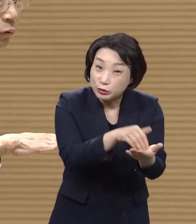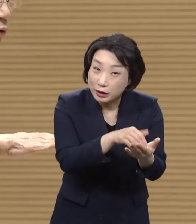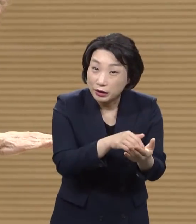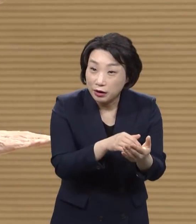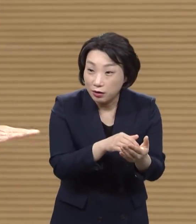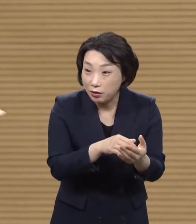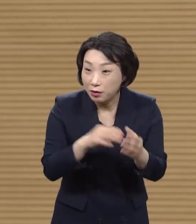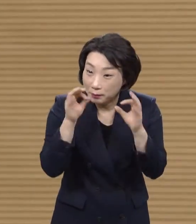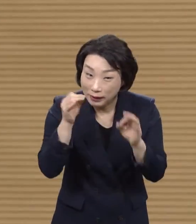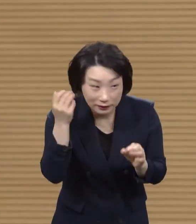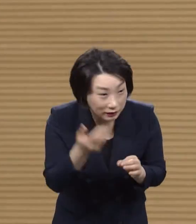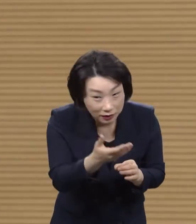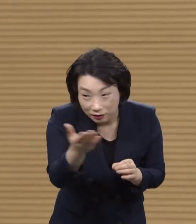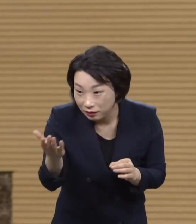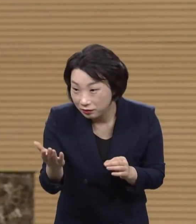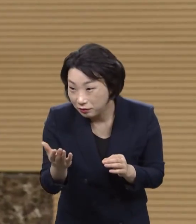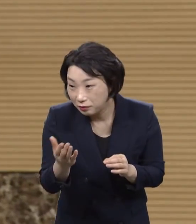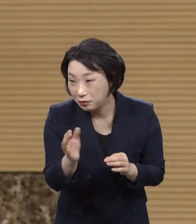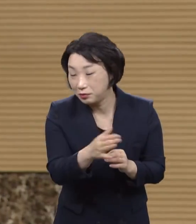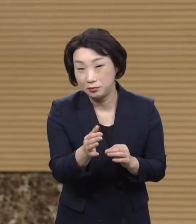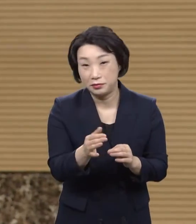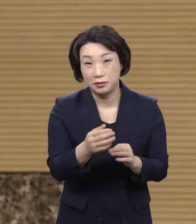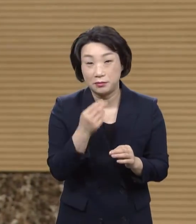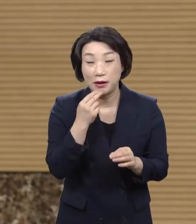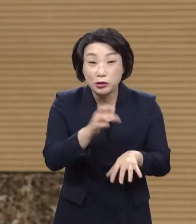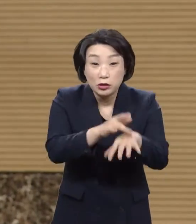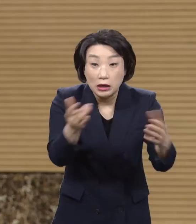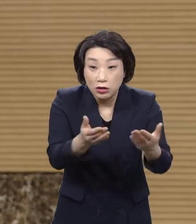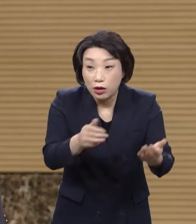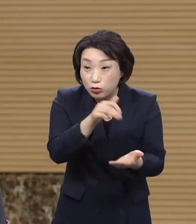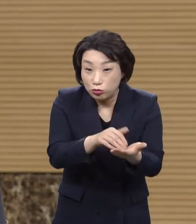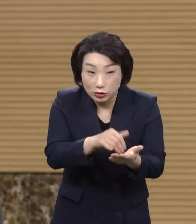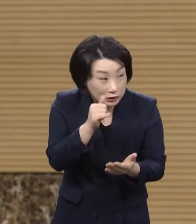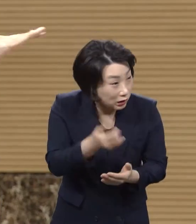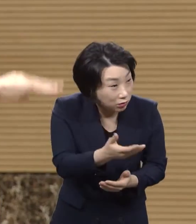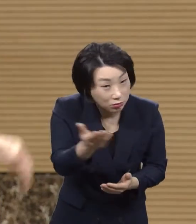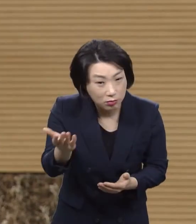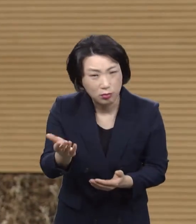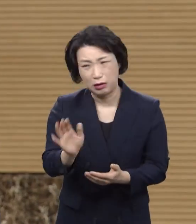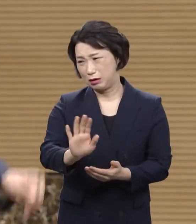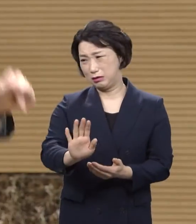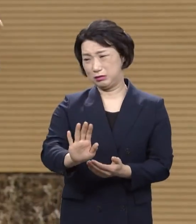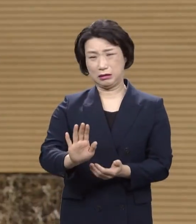봤어요? 응? 귀신 역사가 후회하는 거 봤어요? 아니요.